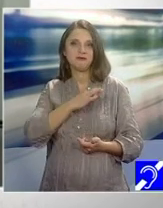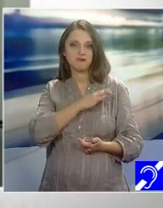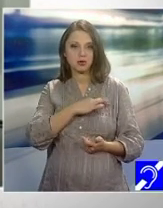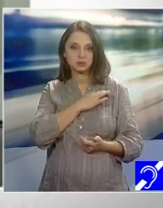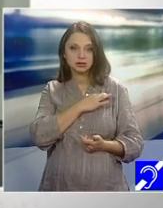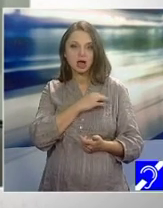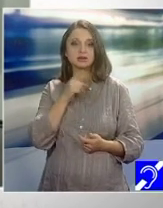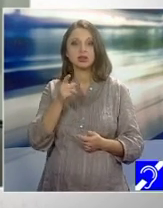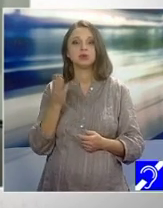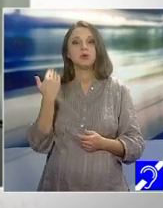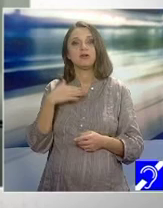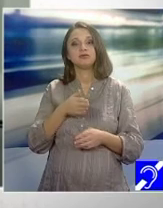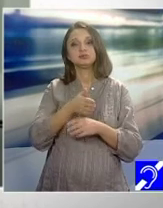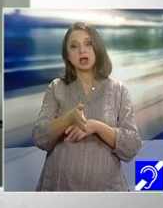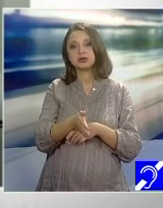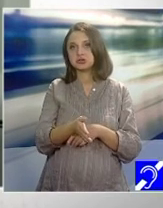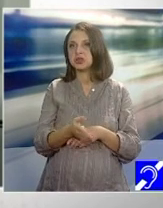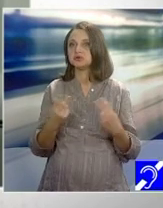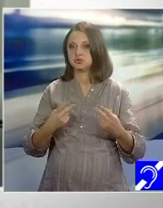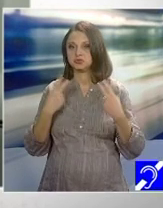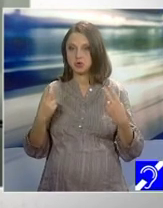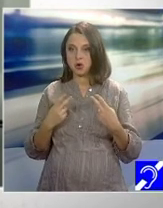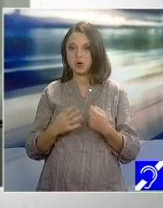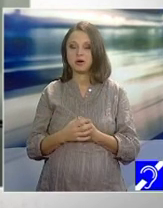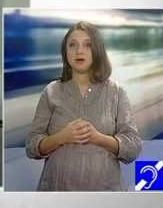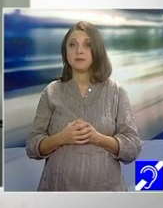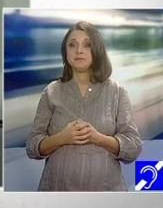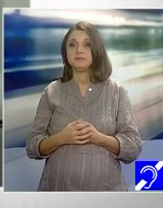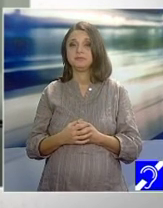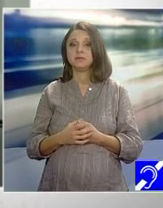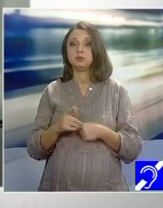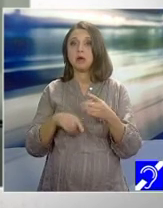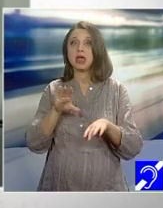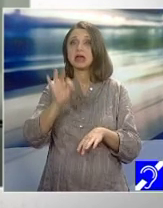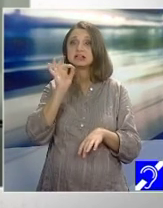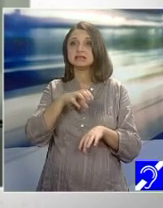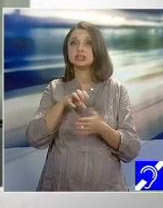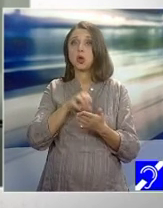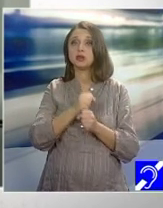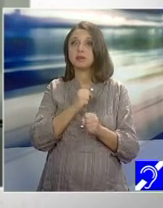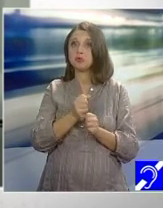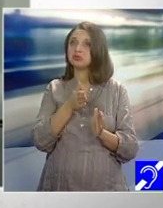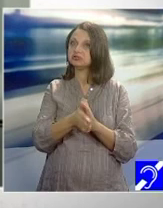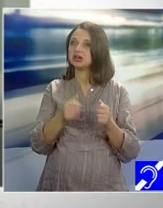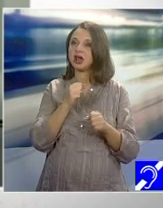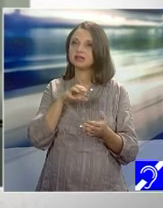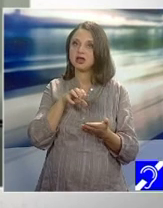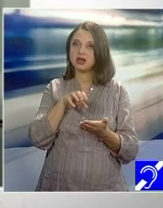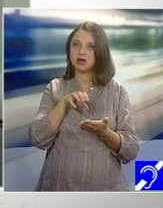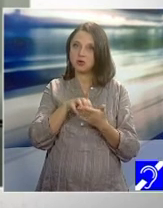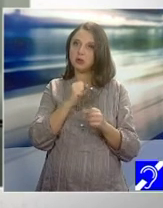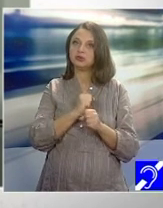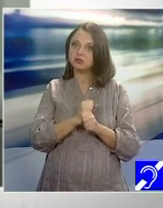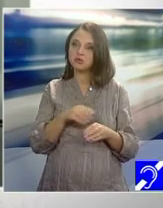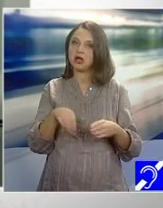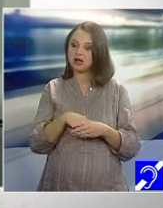ai avut acces fără probleme, ai găsit și loc de muncă, ești integrat în muncă, ceea ce în alte